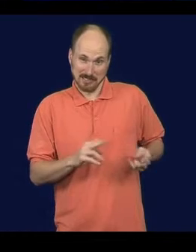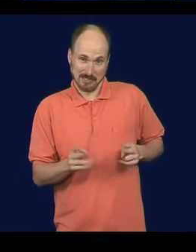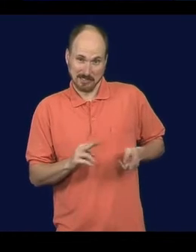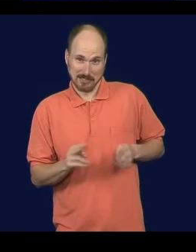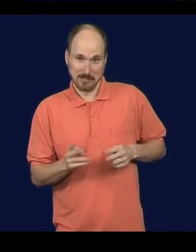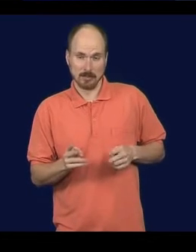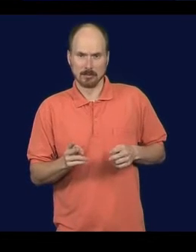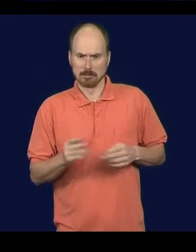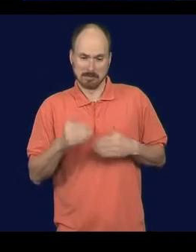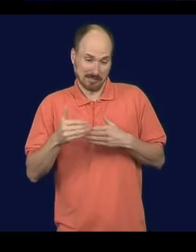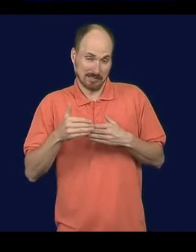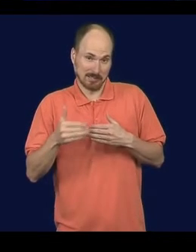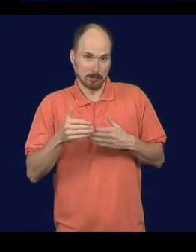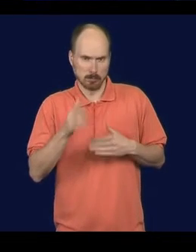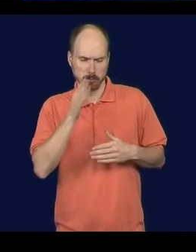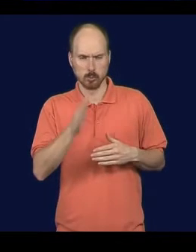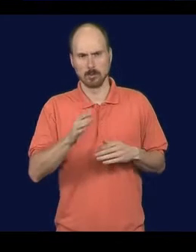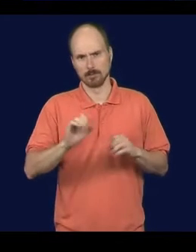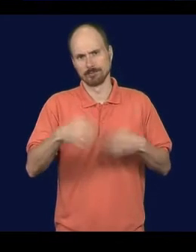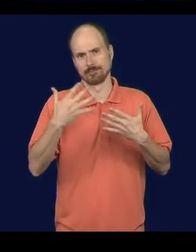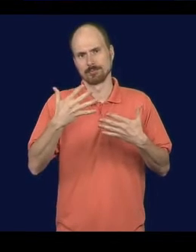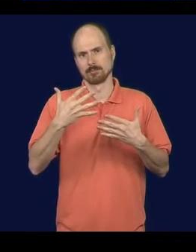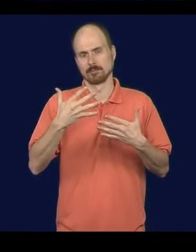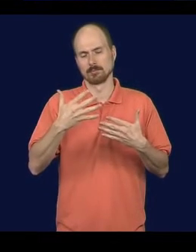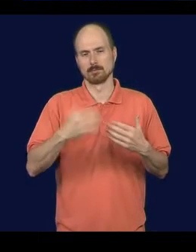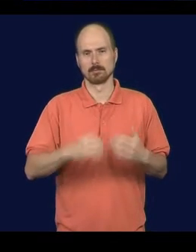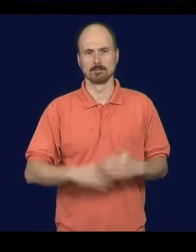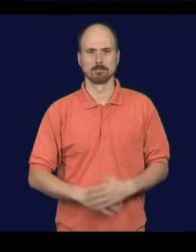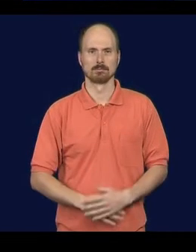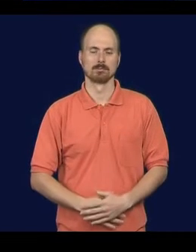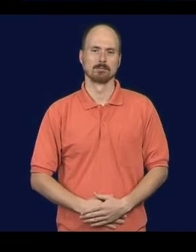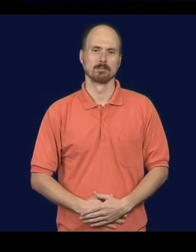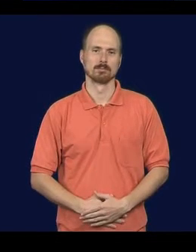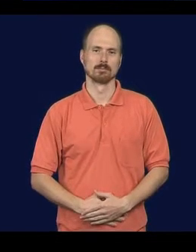urychlit jejich pohyb, zabránit nebo předejít zranění a podobně.